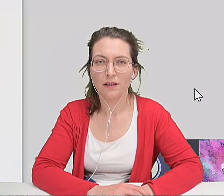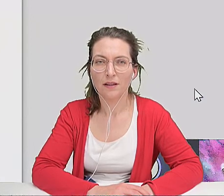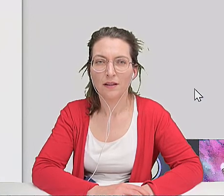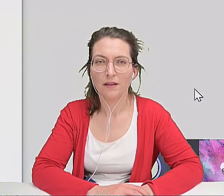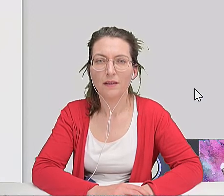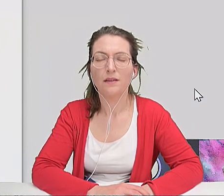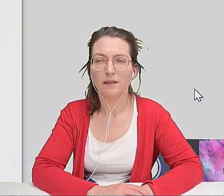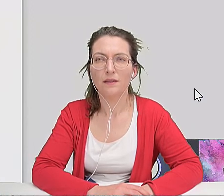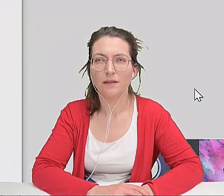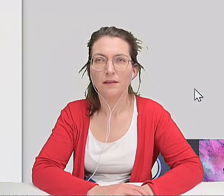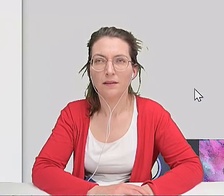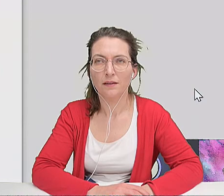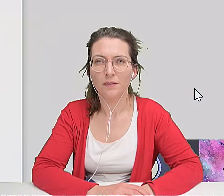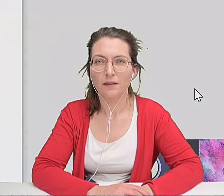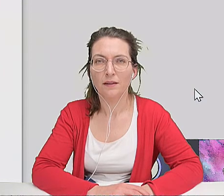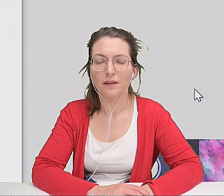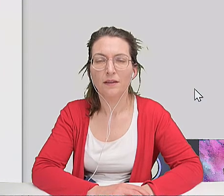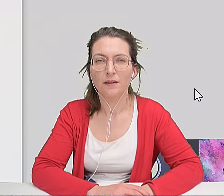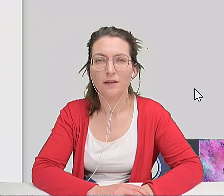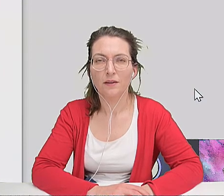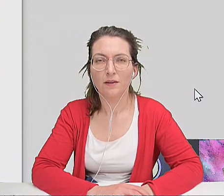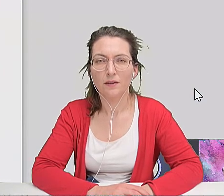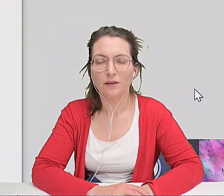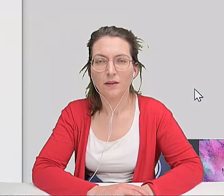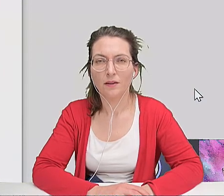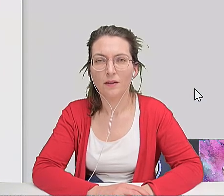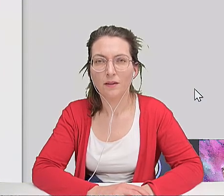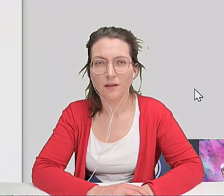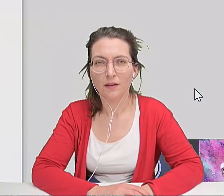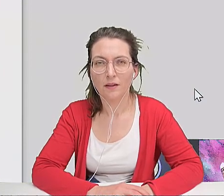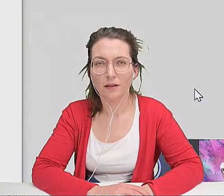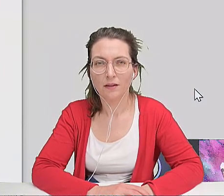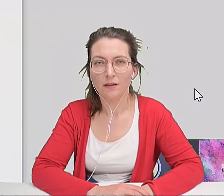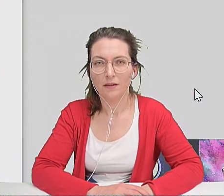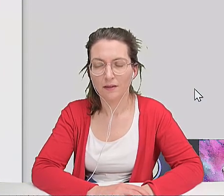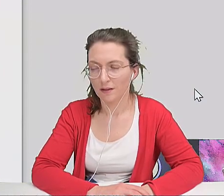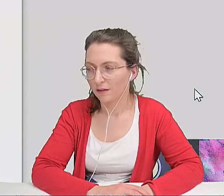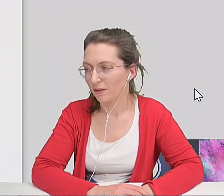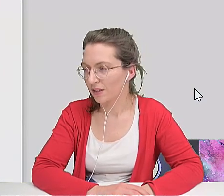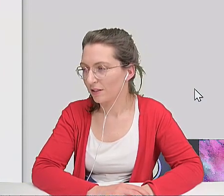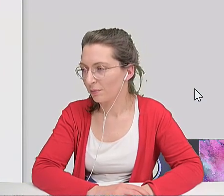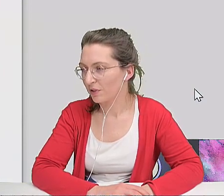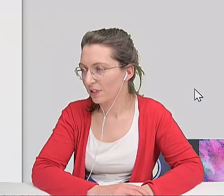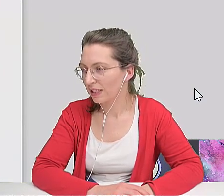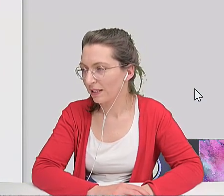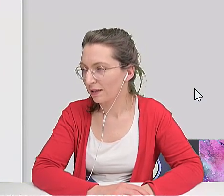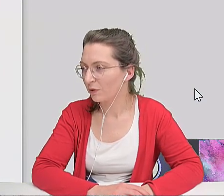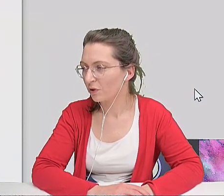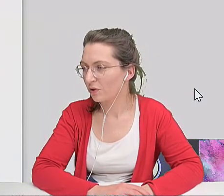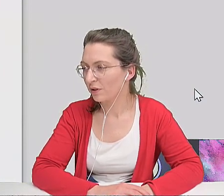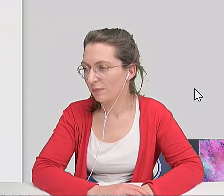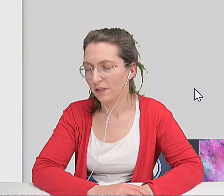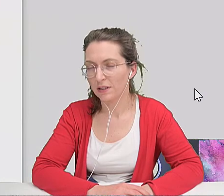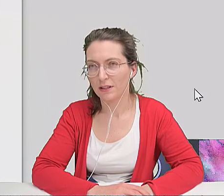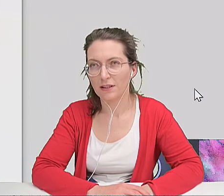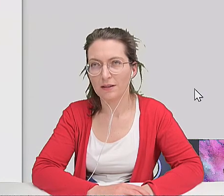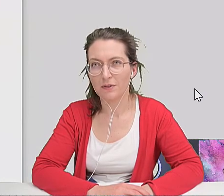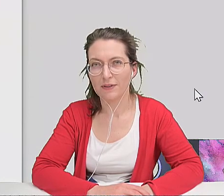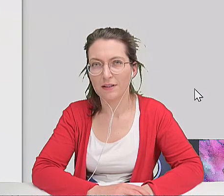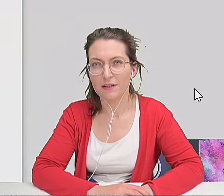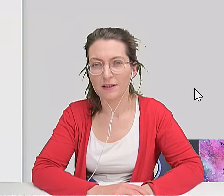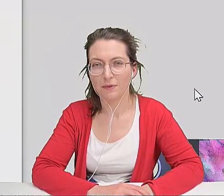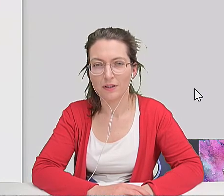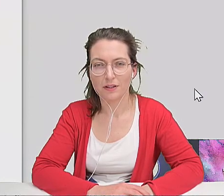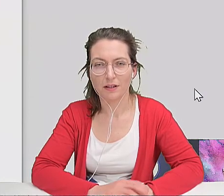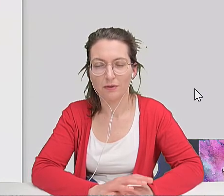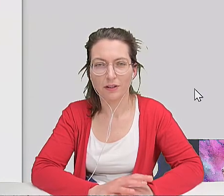speichert Ergebnisse und Fortschritt auf dem Server selber. Und das geht natürlich nur, wenn man eine Registrierung hat. Ja, das heißt, ich muss es nicht in einem Rutsch durchmachen. Ich kann dann am